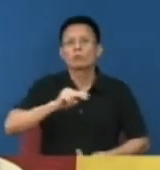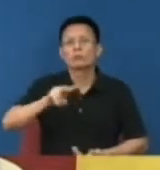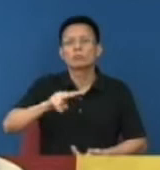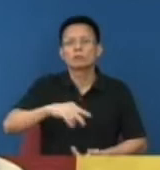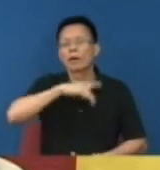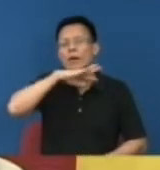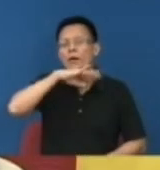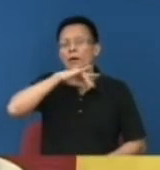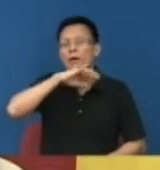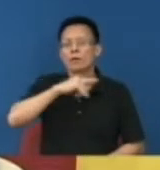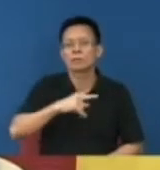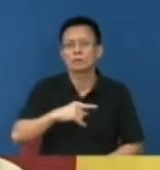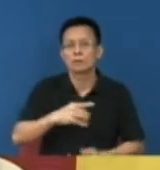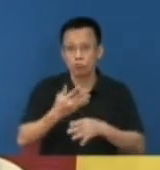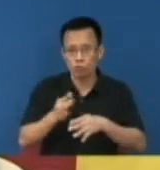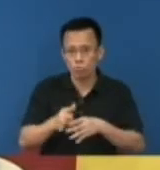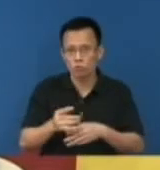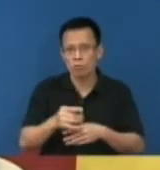嘅。所以呢個就係話